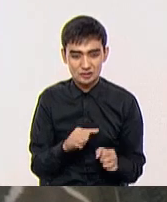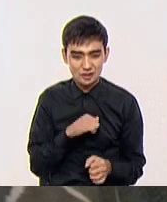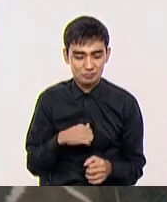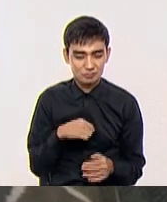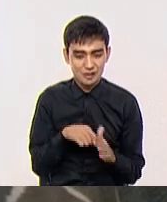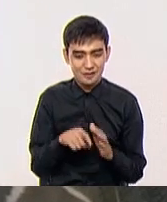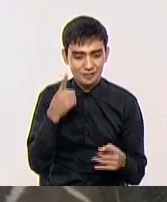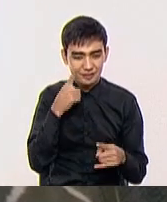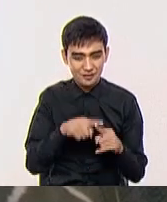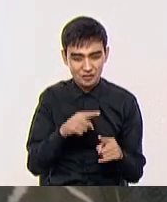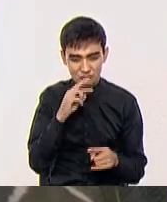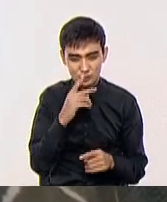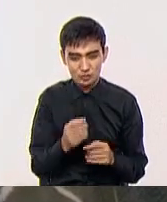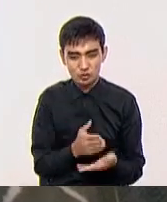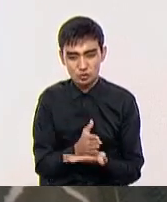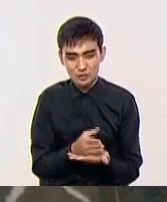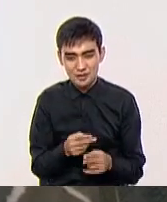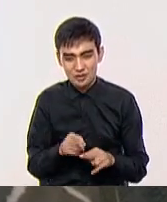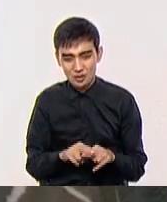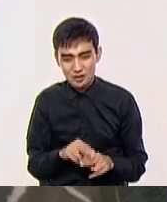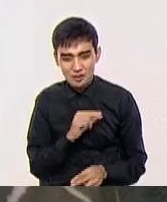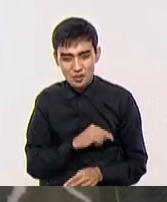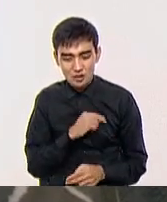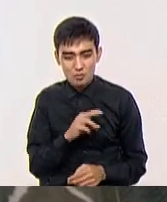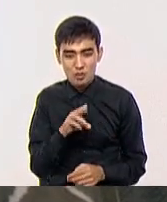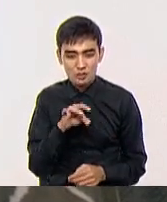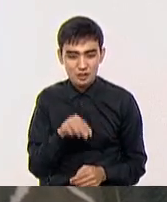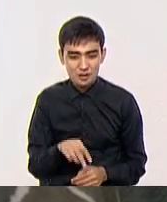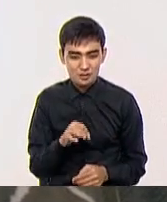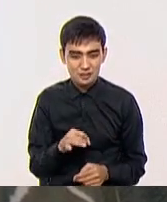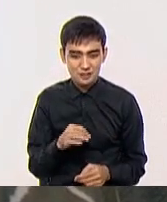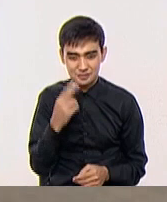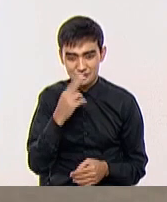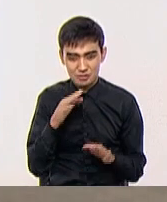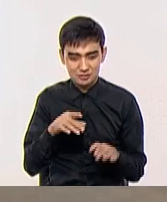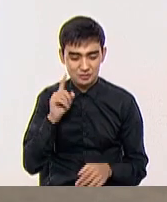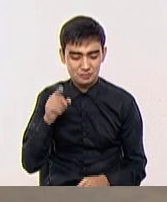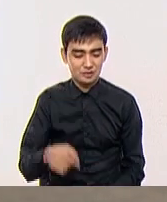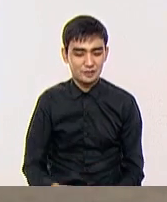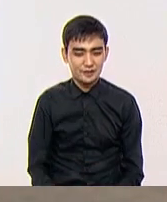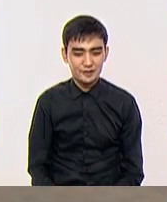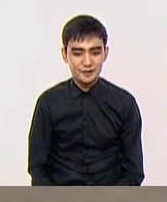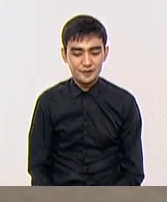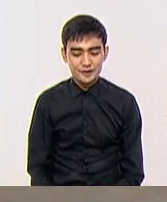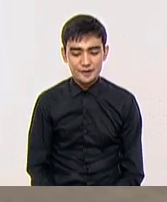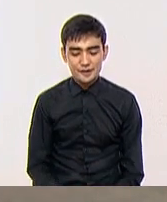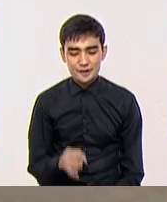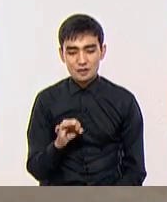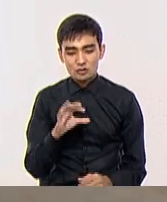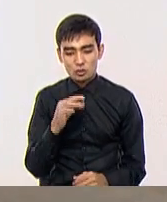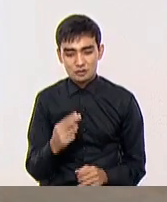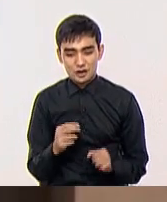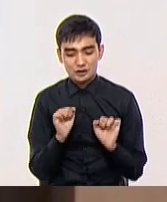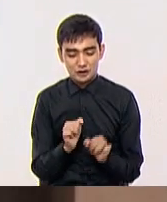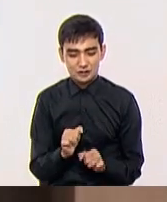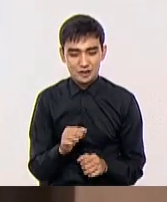вся техническая служба, которая работает с порталом, находится в Нур-Султане. В Комитете труда, социальной защиты и